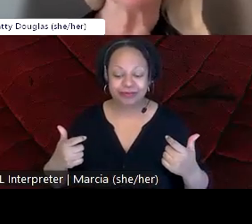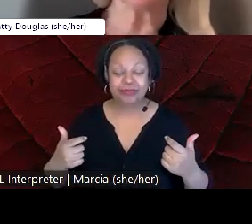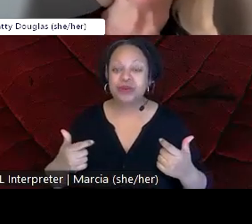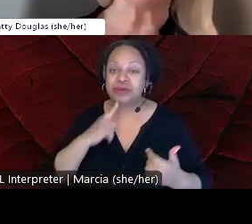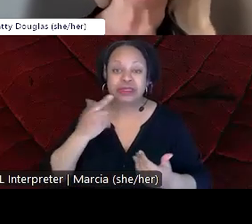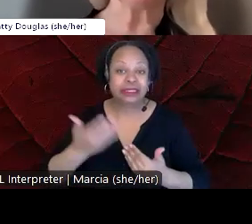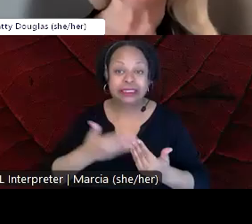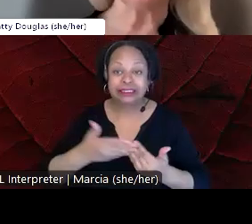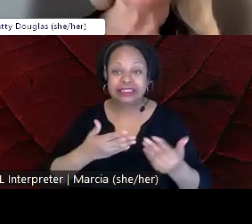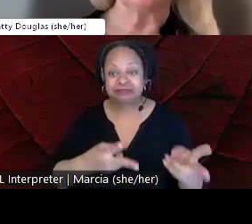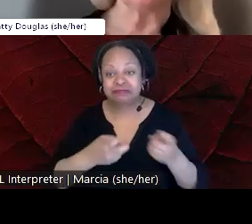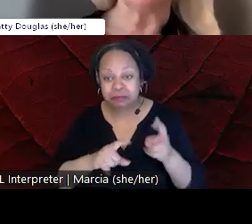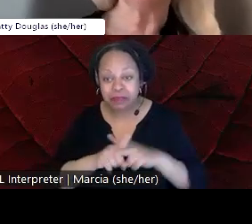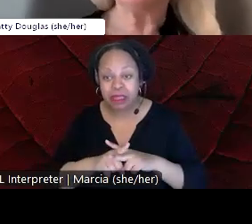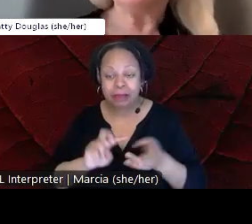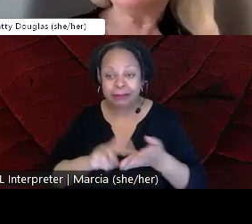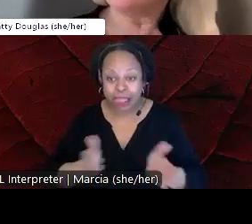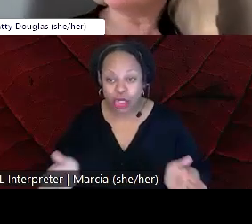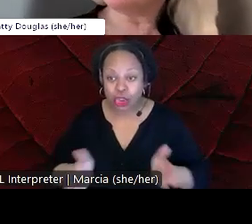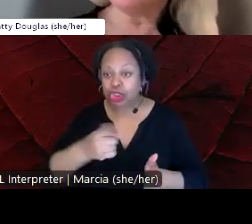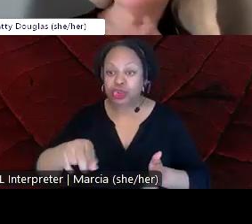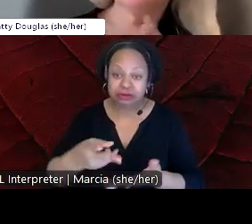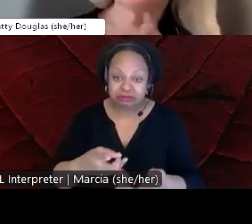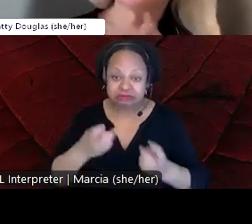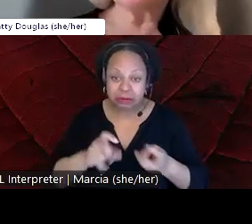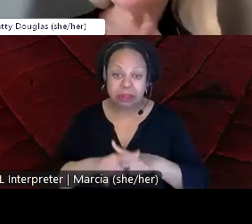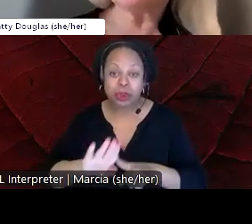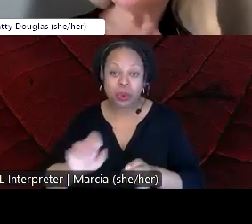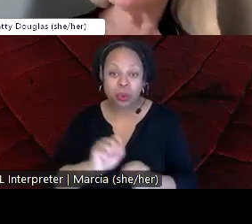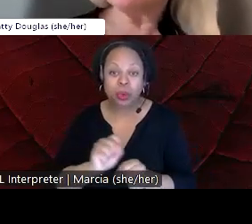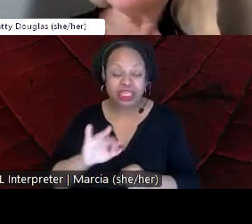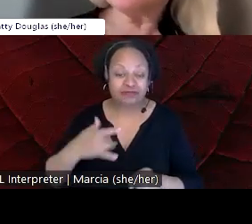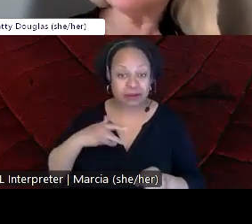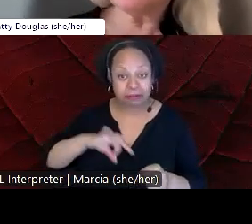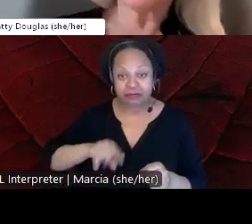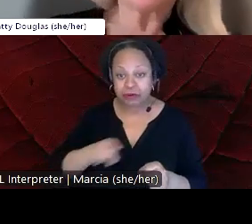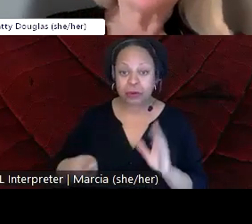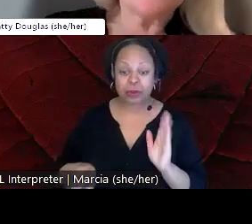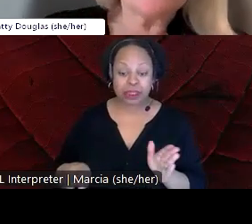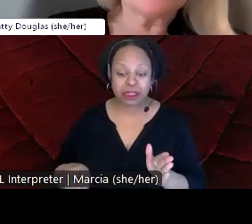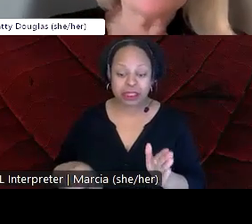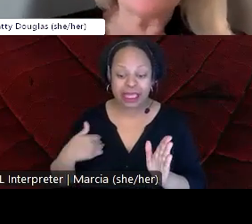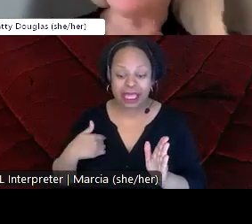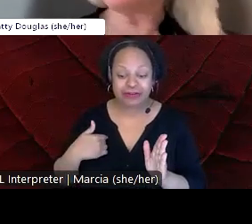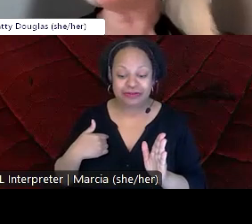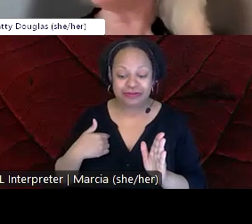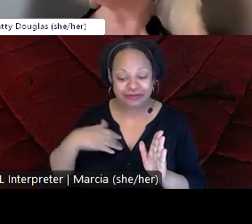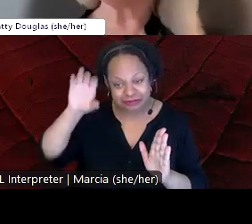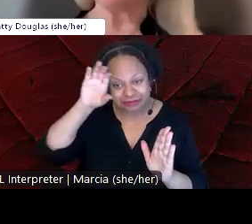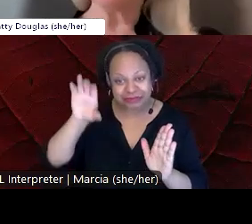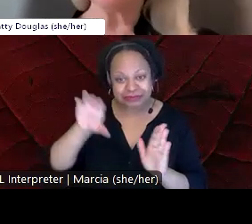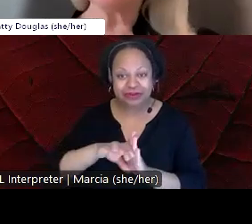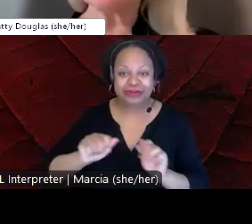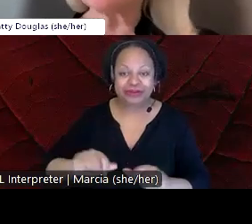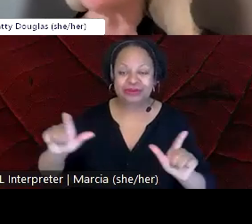été un peu partout dans le monde. Et je vous encourage à utiliser et à vous